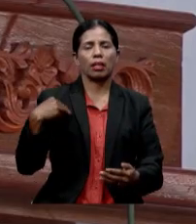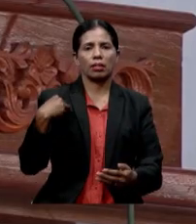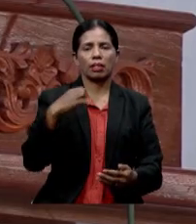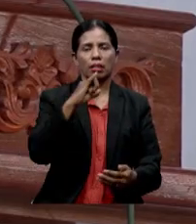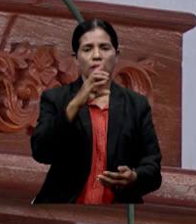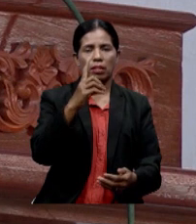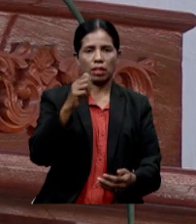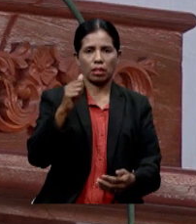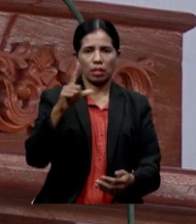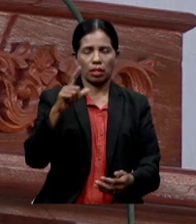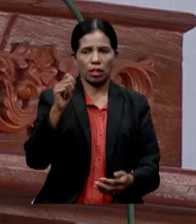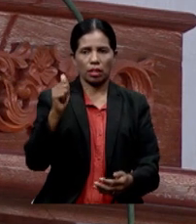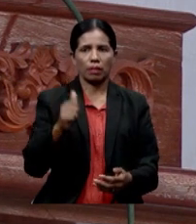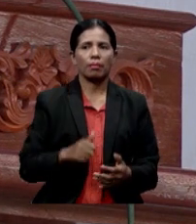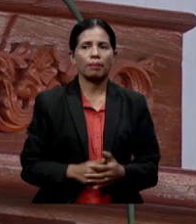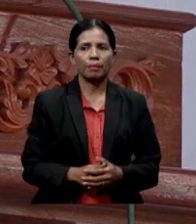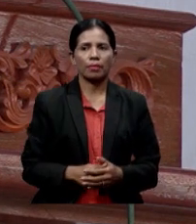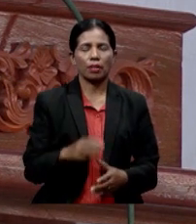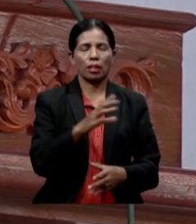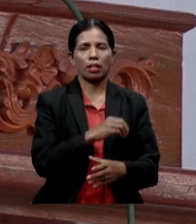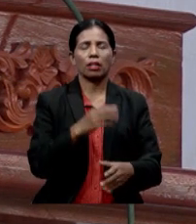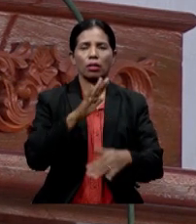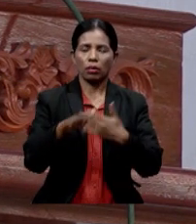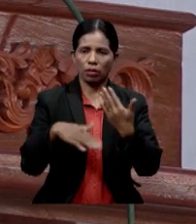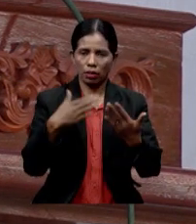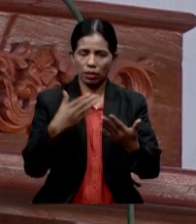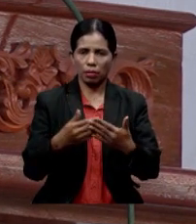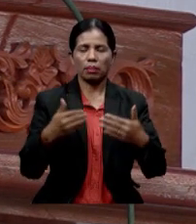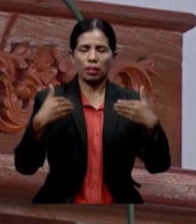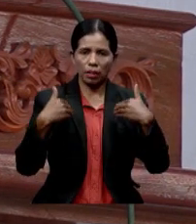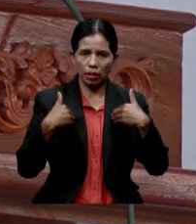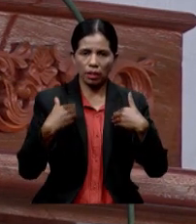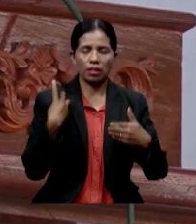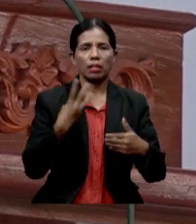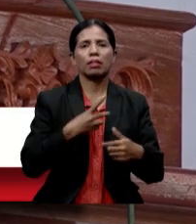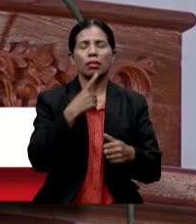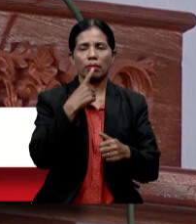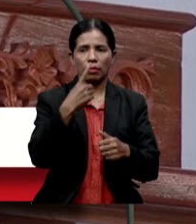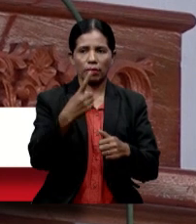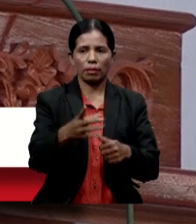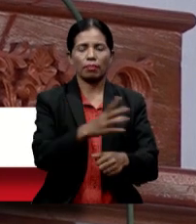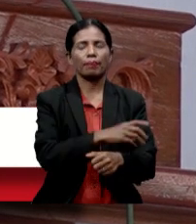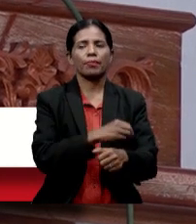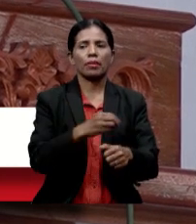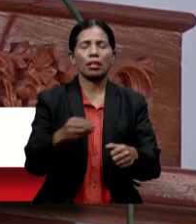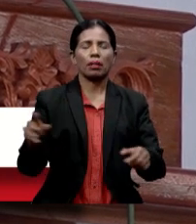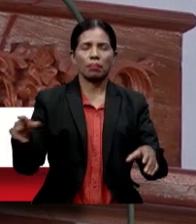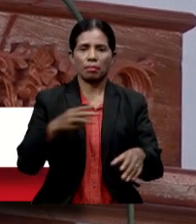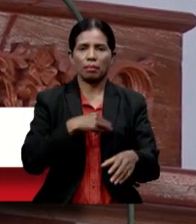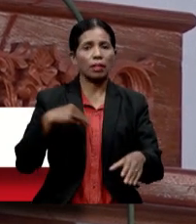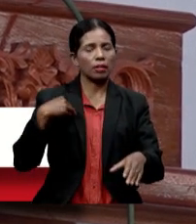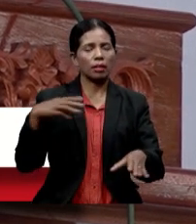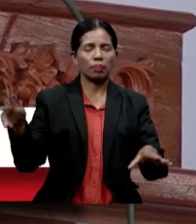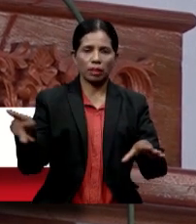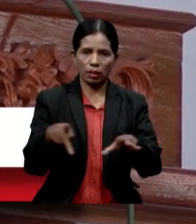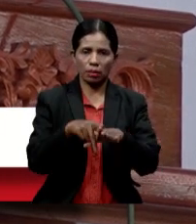Depois sarta prevena sal movimento sera nebe marida nebe de ada irmã Idália nia presença